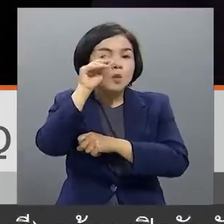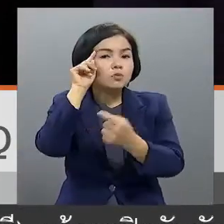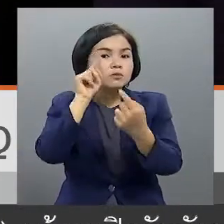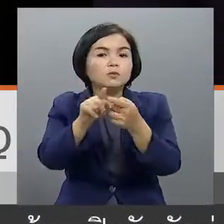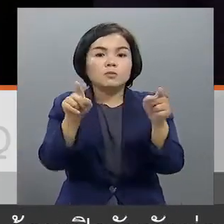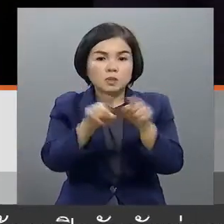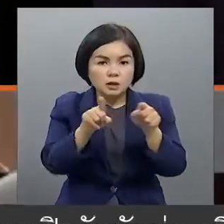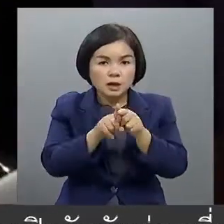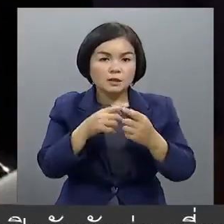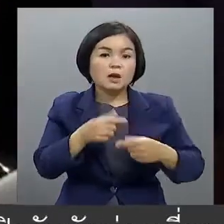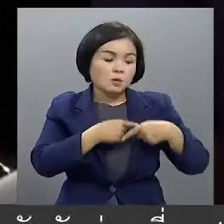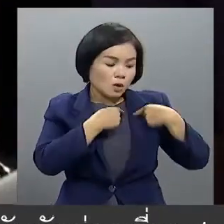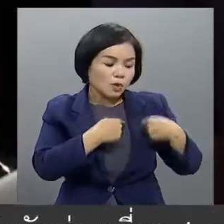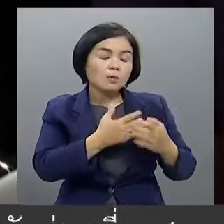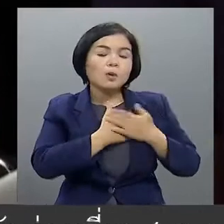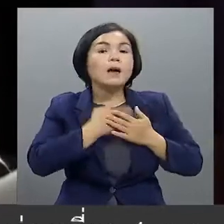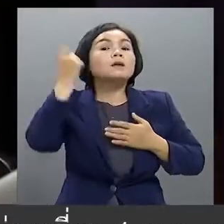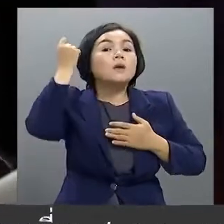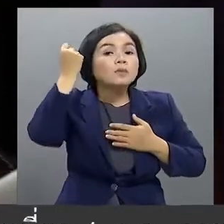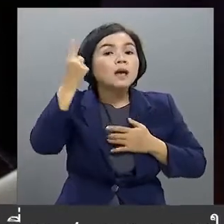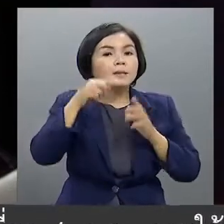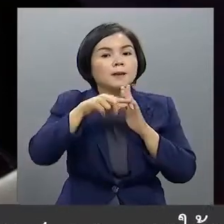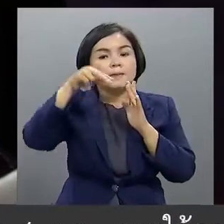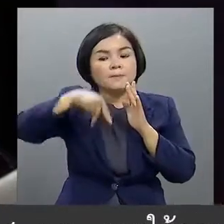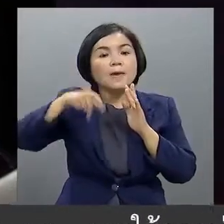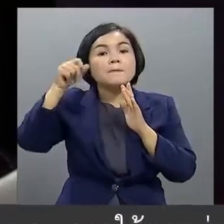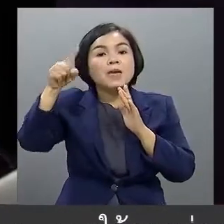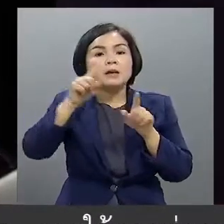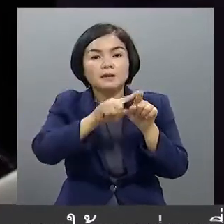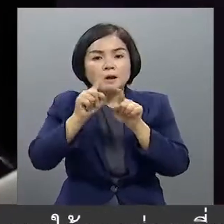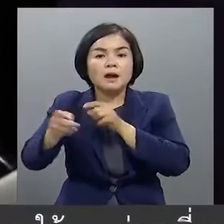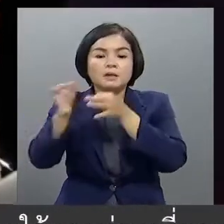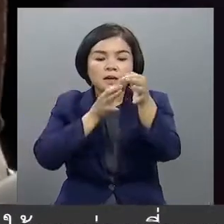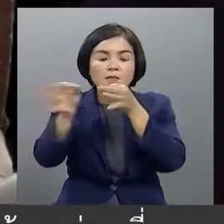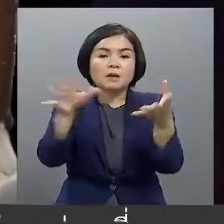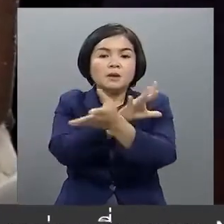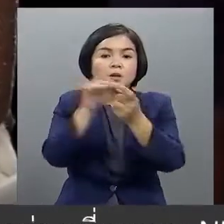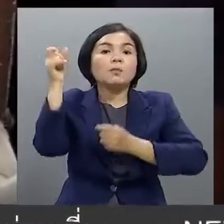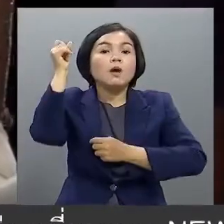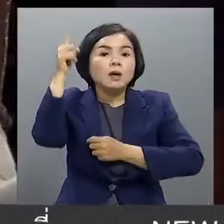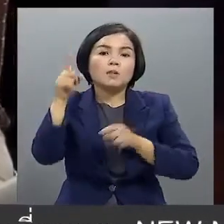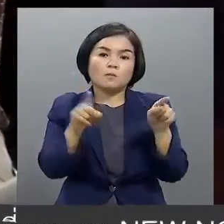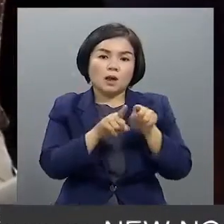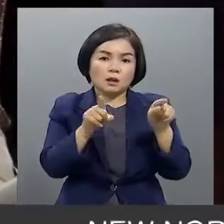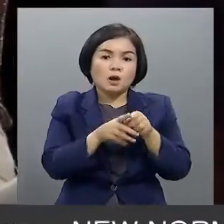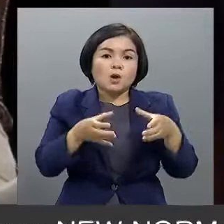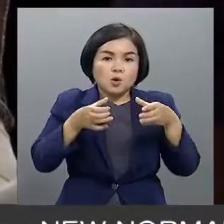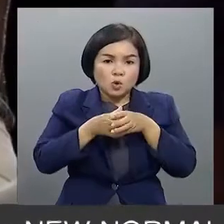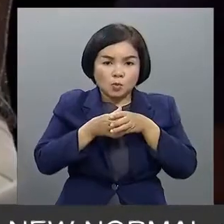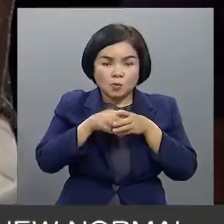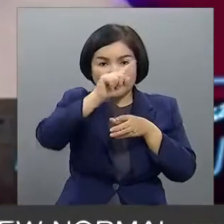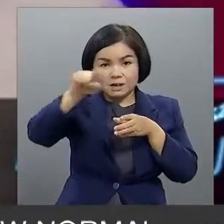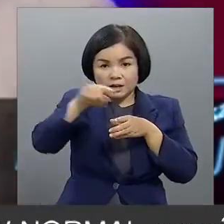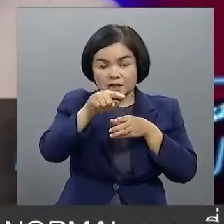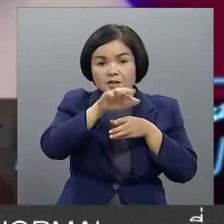ใจและความเข้าใจต่อเรื่องที่ตัวเองเป็นกระบอกเสียงโดยเฉพาะประเด็น LGBTQ ซึ่งไม่ใช่เรื่องของคนกลุ่มใดกลุ่มหนึ่ง